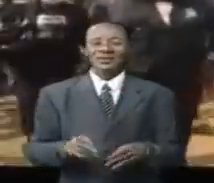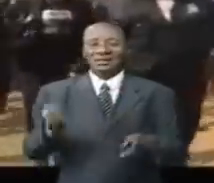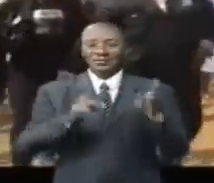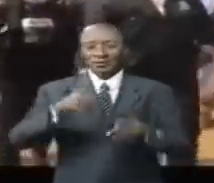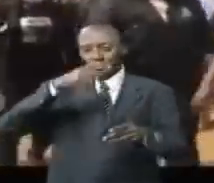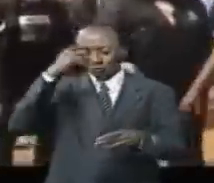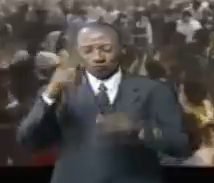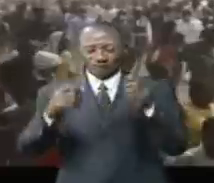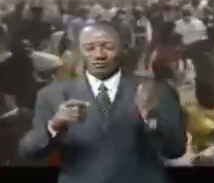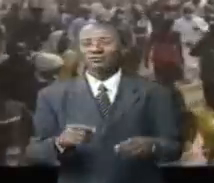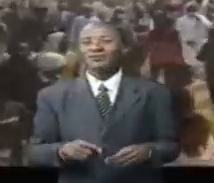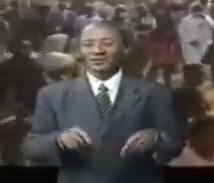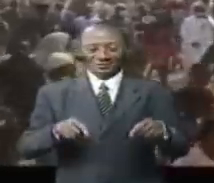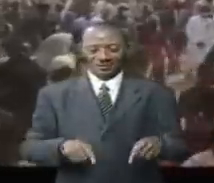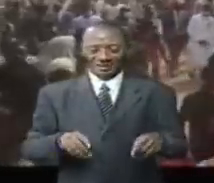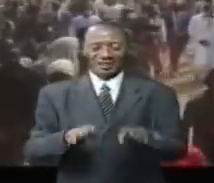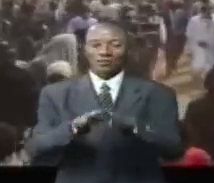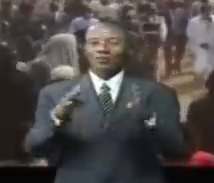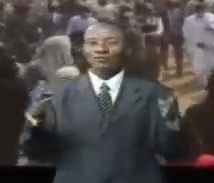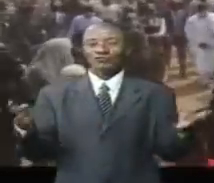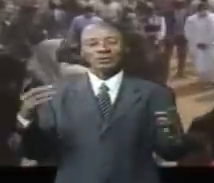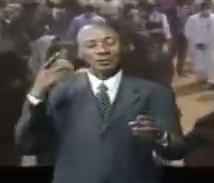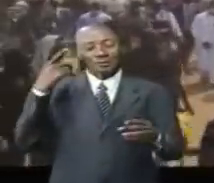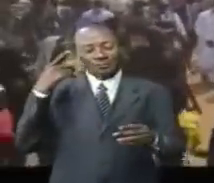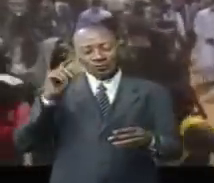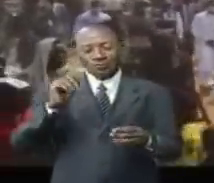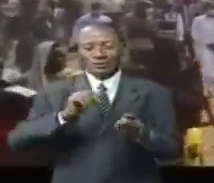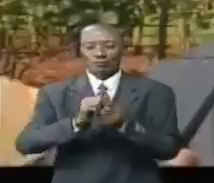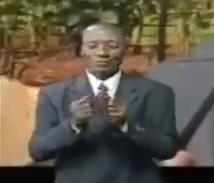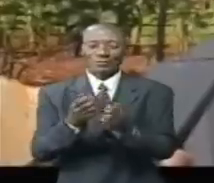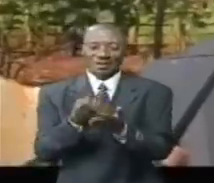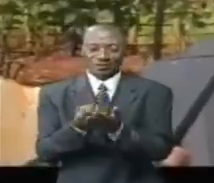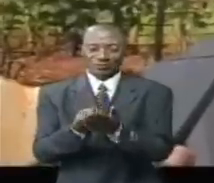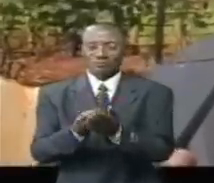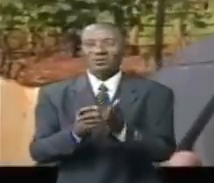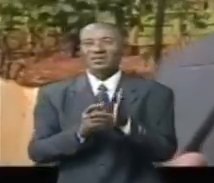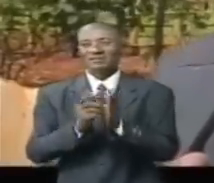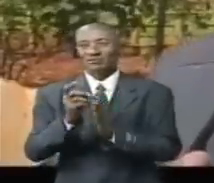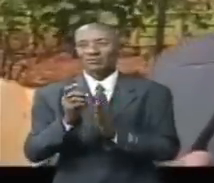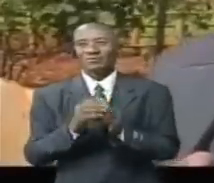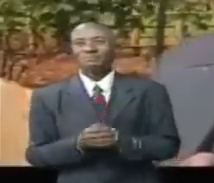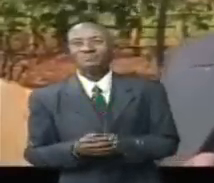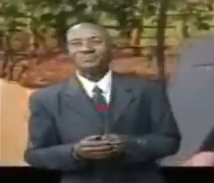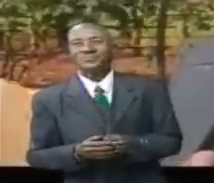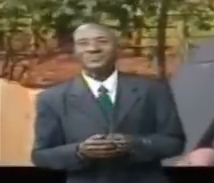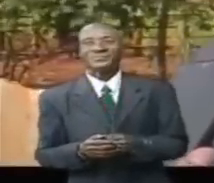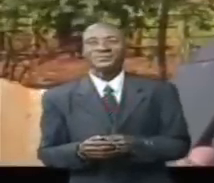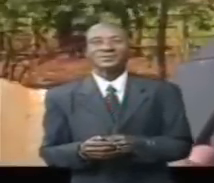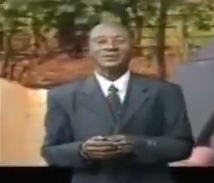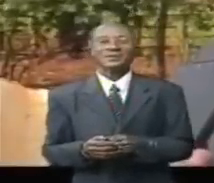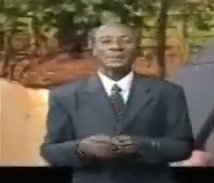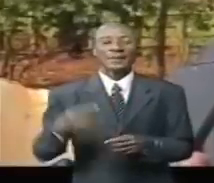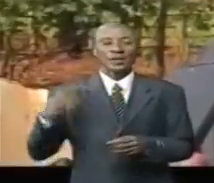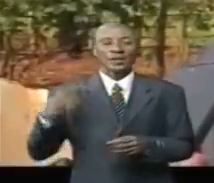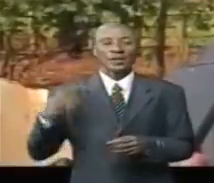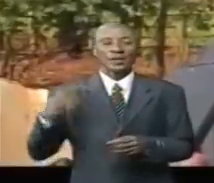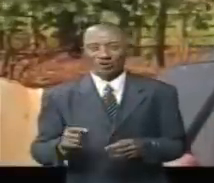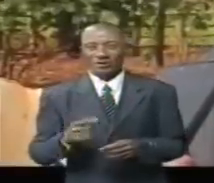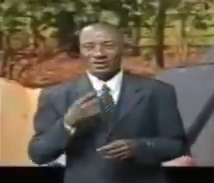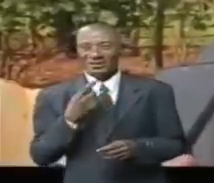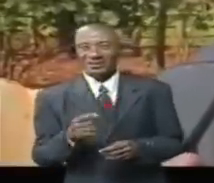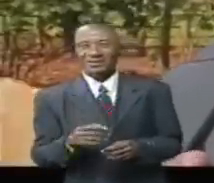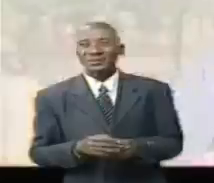l'épanouissement socio-économique du Kasai central et de tout l'espace Grand Kasai. Moi, j'étais déterminé pour faire cette route et assister